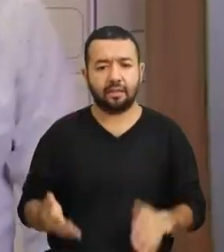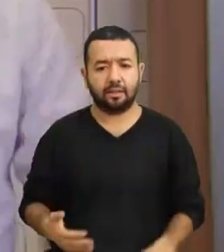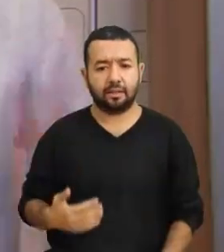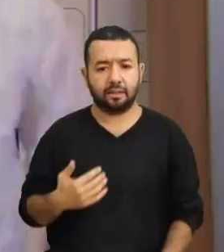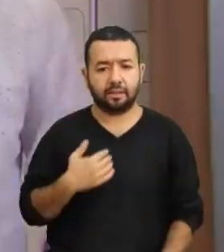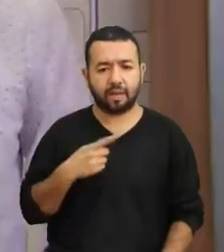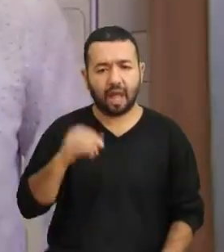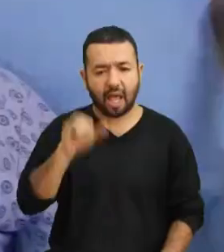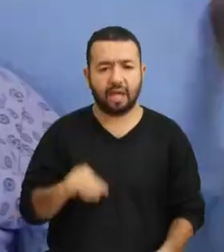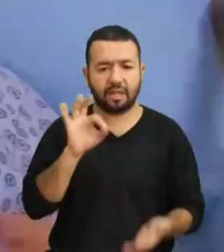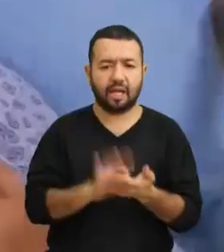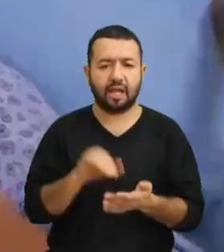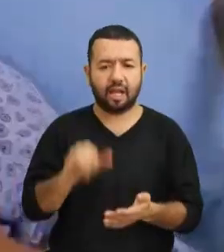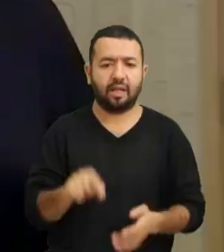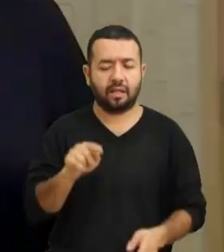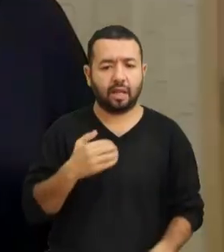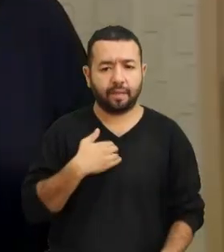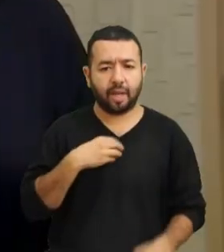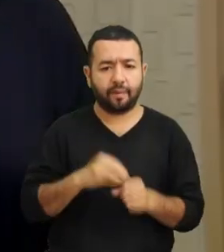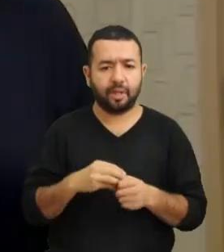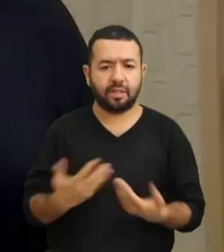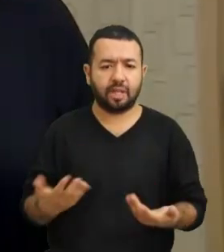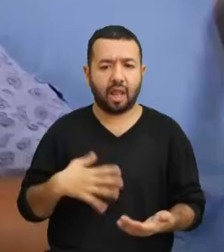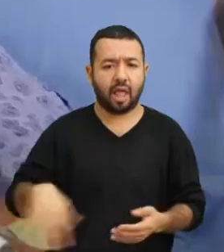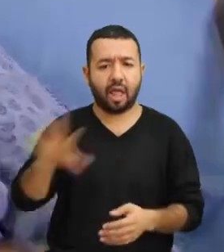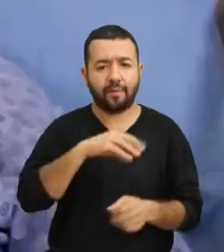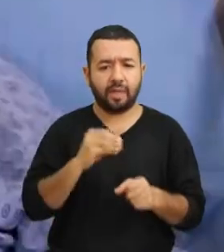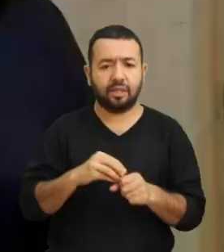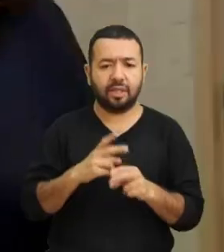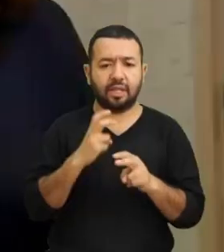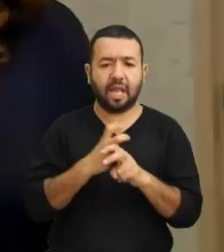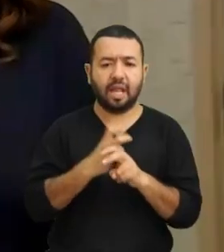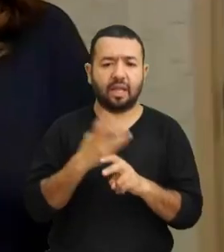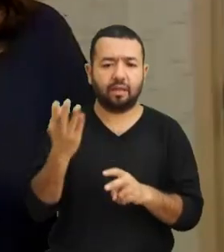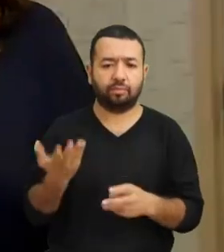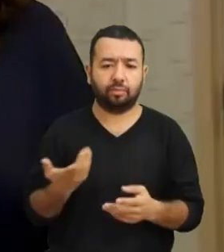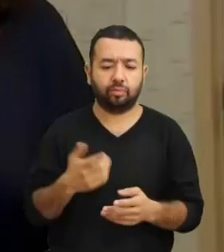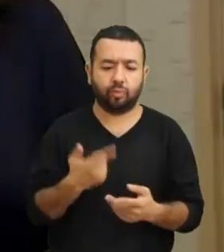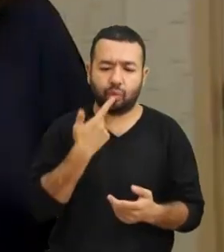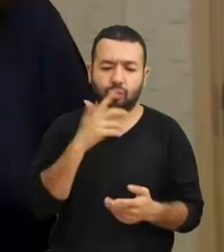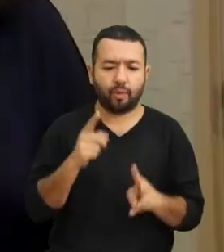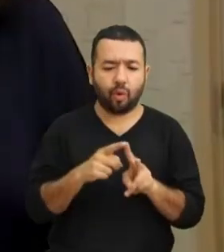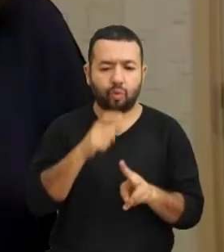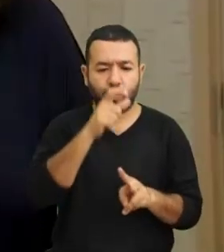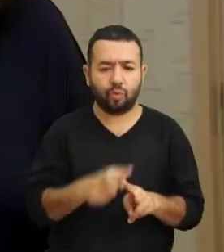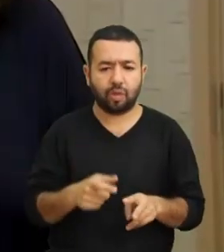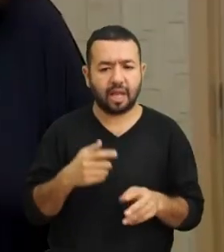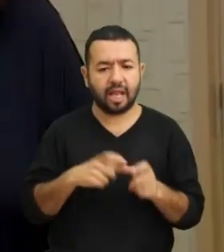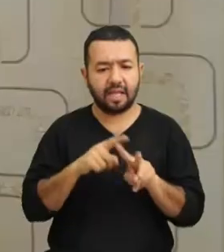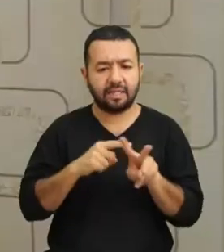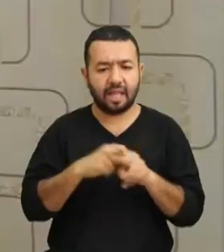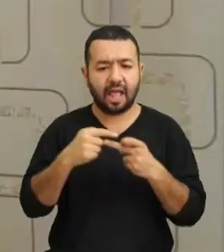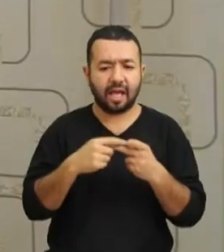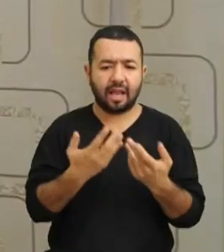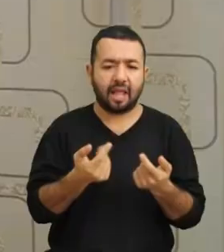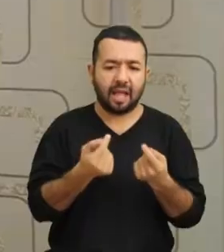Aynen öyle babacığım, aynen öyle. Sadece benim için değil. Hepiniz için tehlike. Aa, öyle söylemeyin. Nurhancığımın yaptığı sakarlıklar